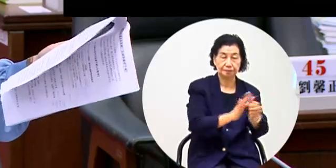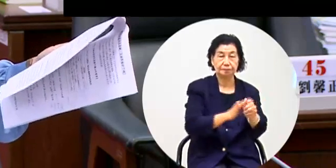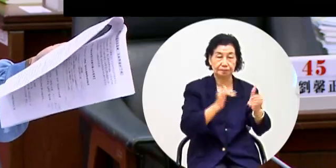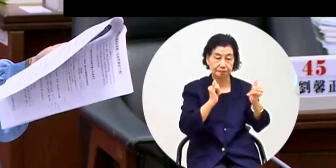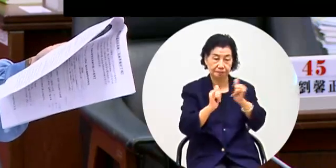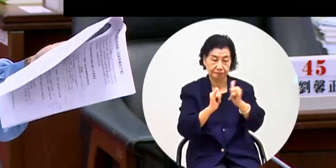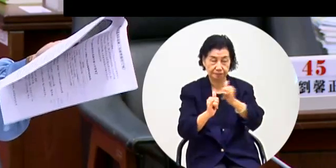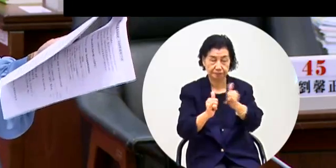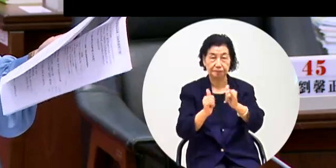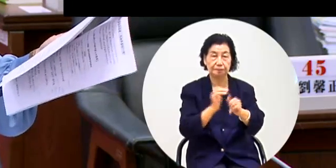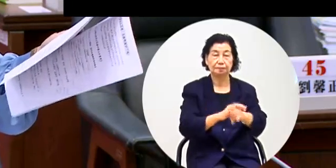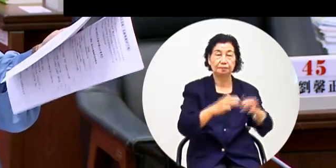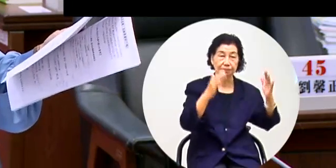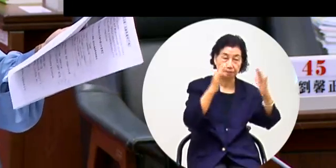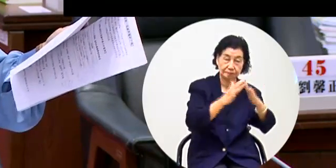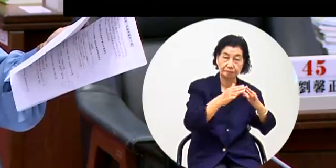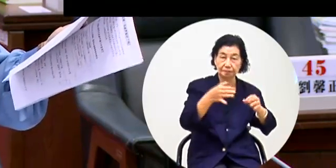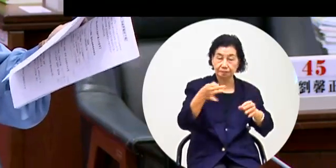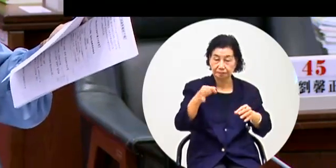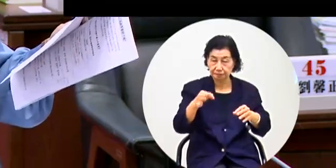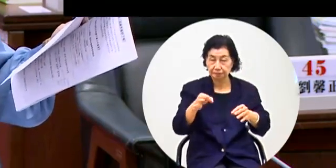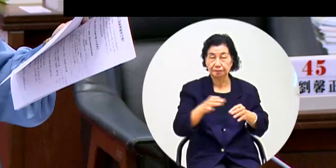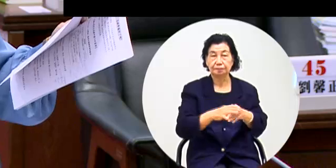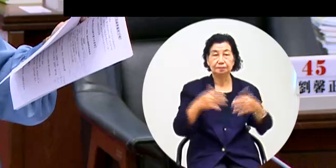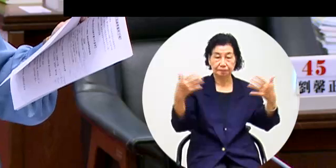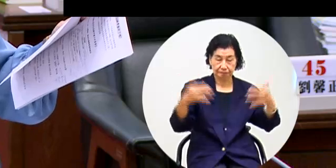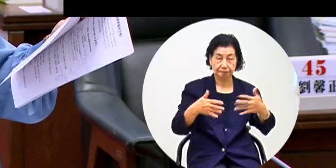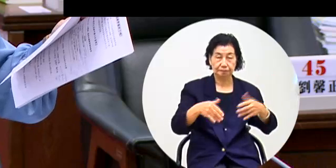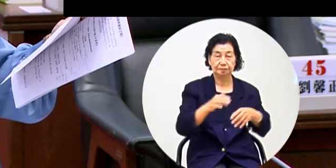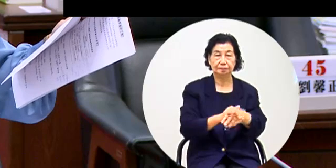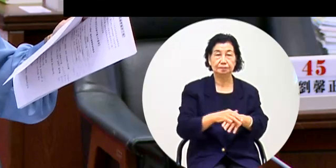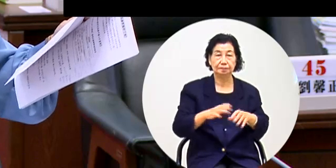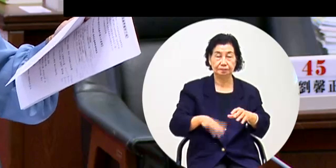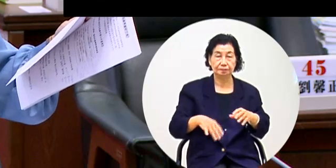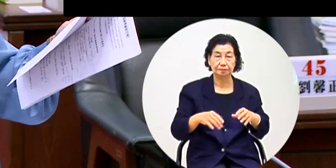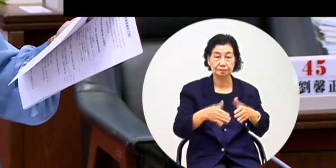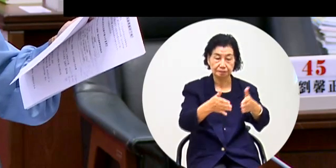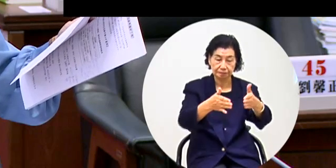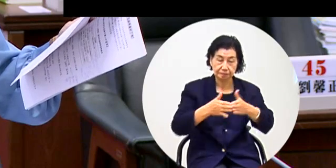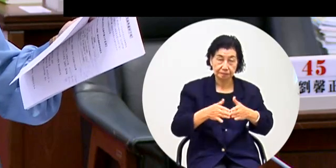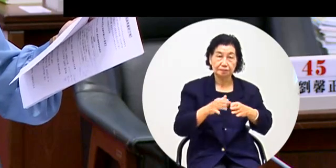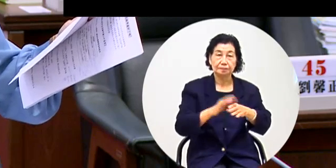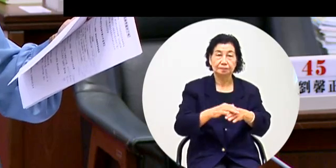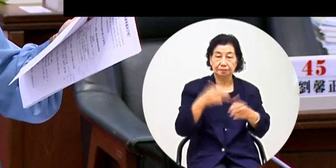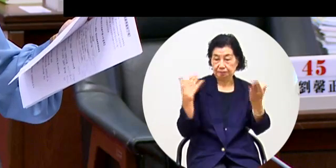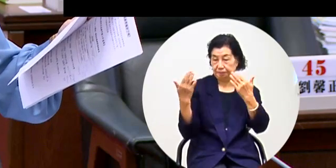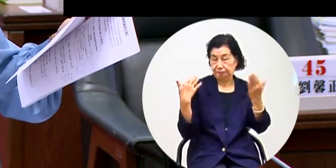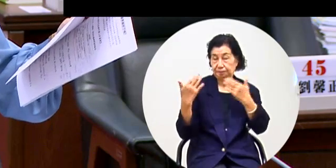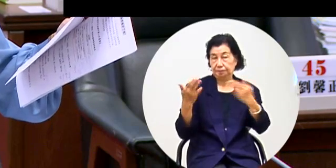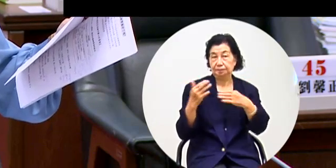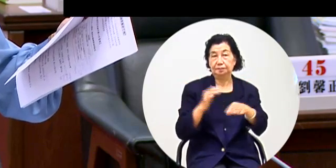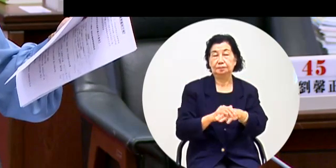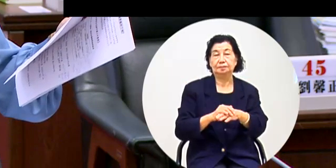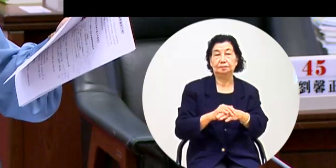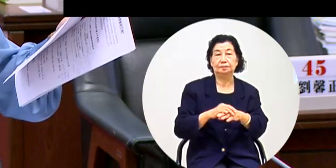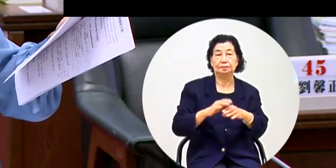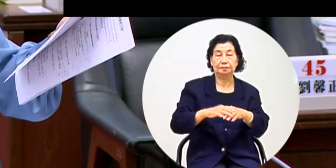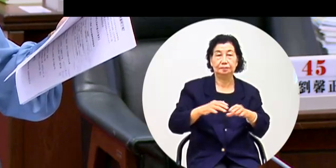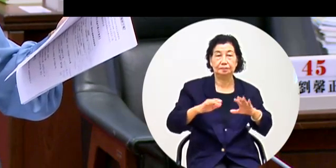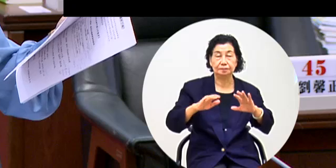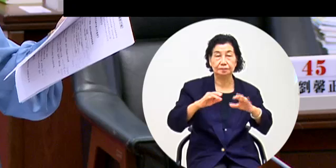这个计划到底是怎么做的。所以我在这边依据啊国土计划法第45条第二项的规定，其实它就有讲说